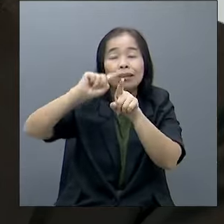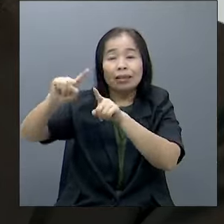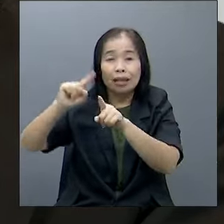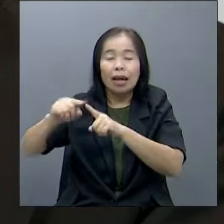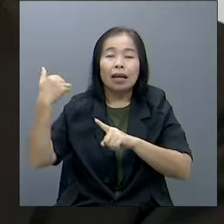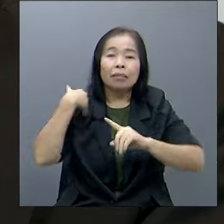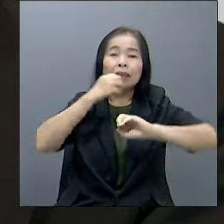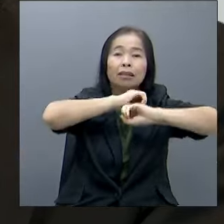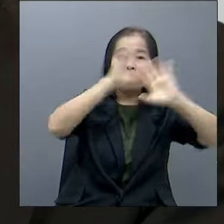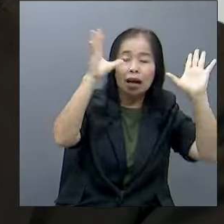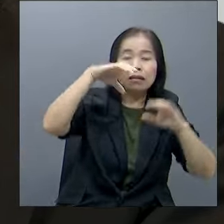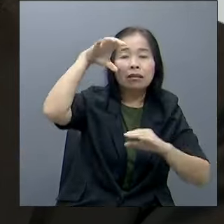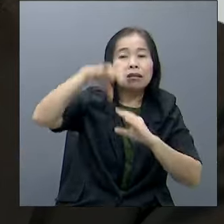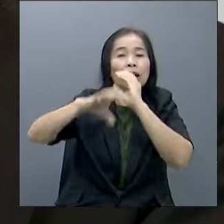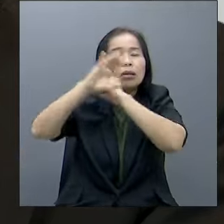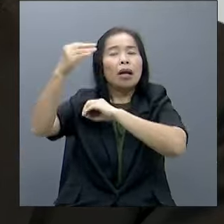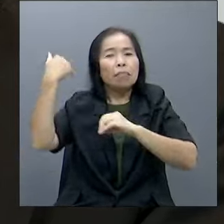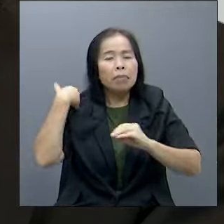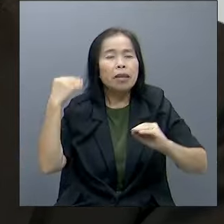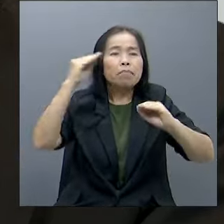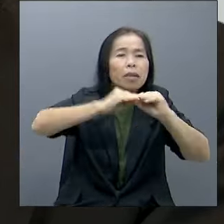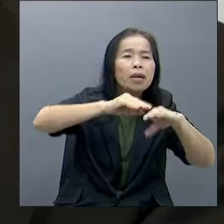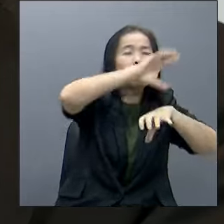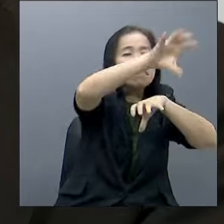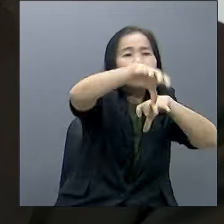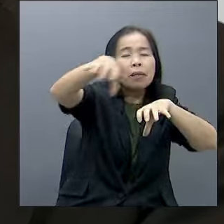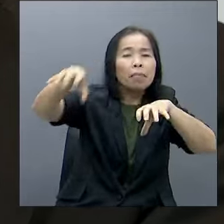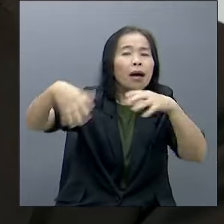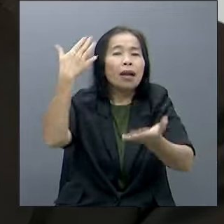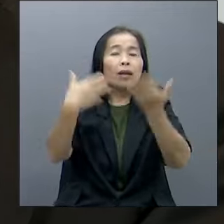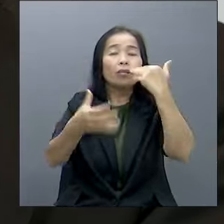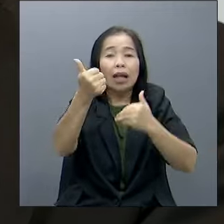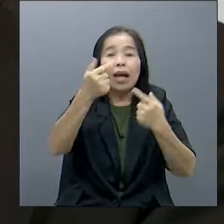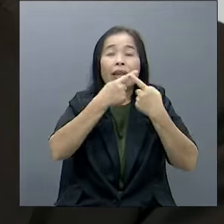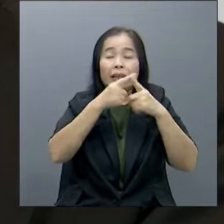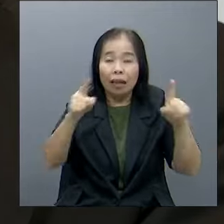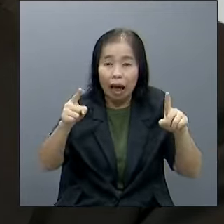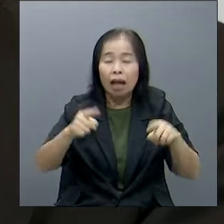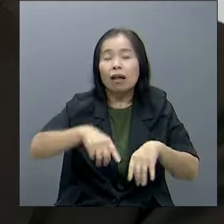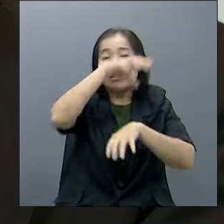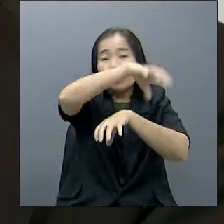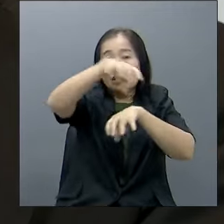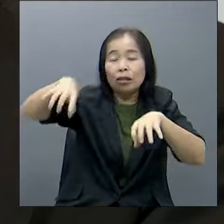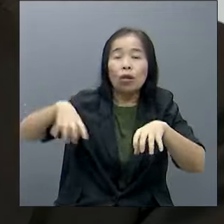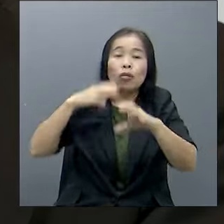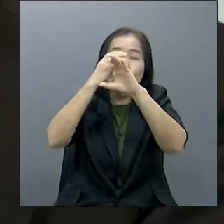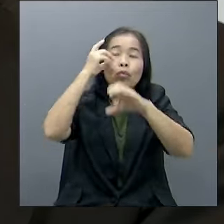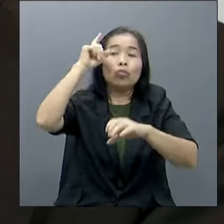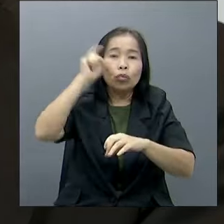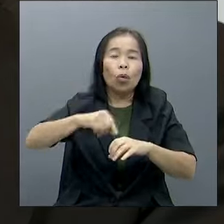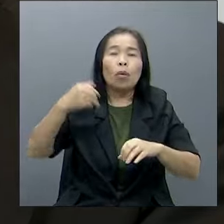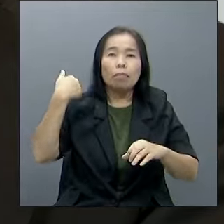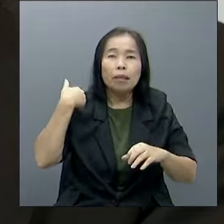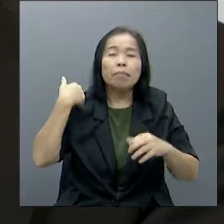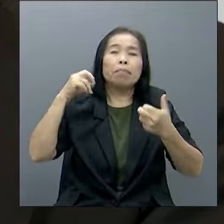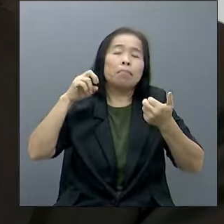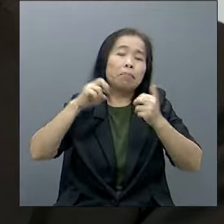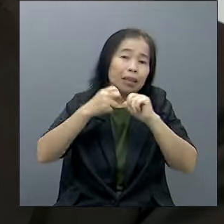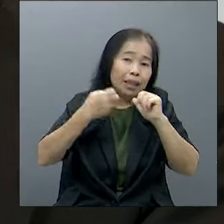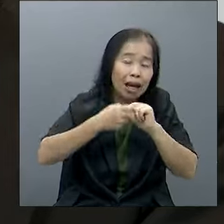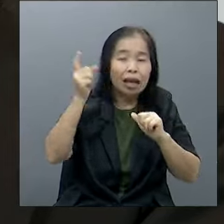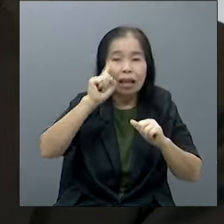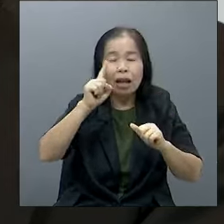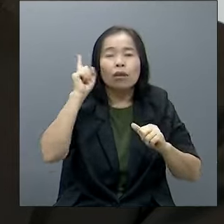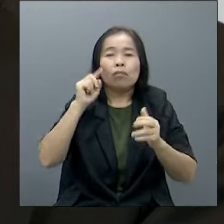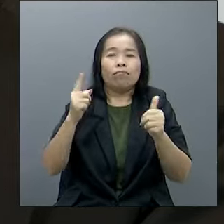หวมืคืนอยทร